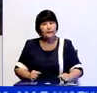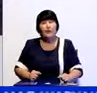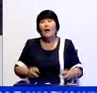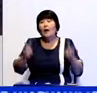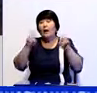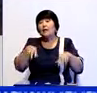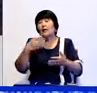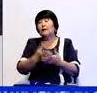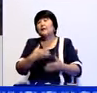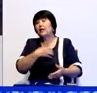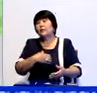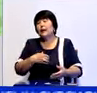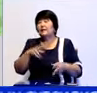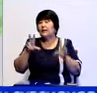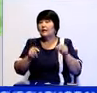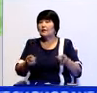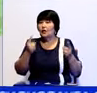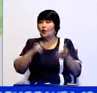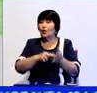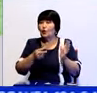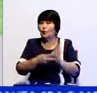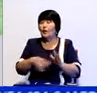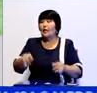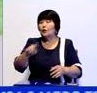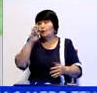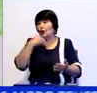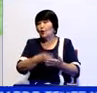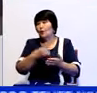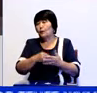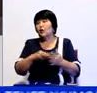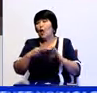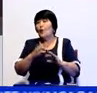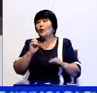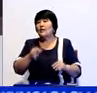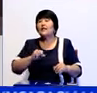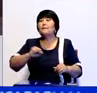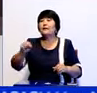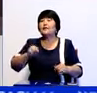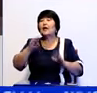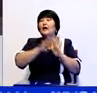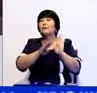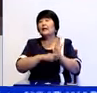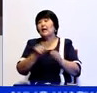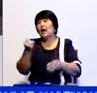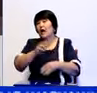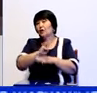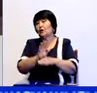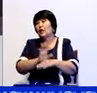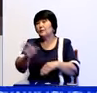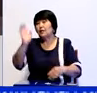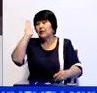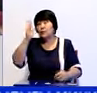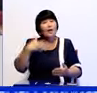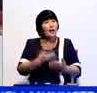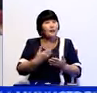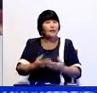Қаралған мәселелердің маңыздылығы ескеріліп, ірі жобалар республикалық бюджеттен және ауыл ел бесігі бағдарламасы бойынша қаржыландыруға жіберілетін болды.